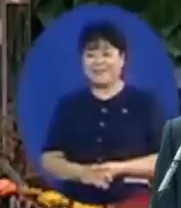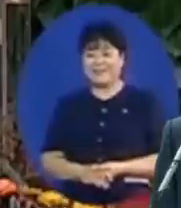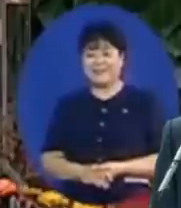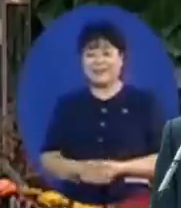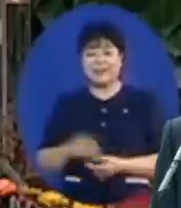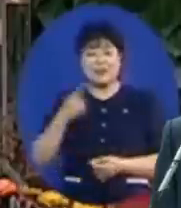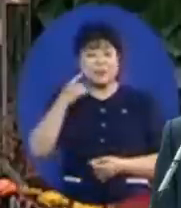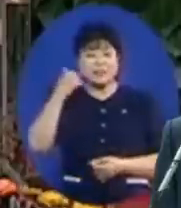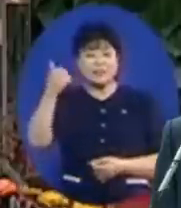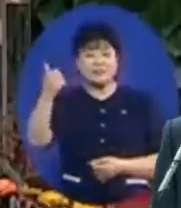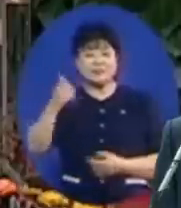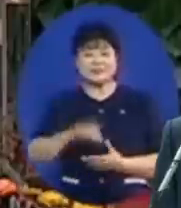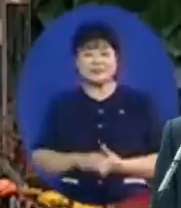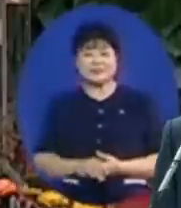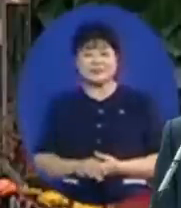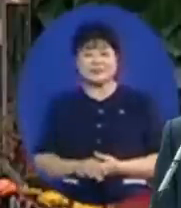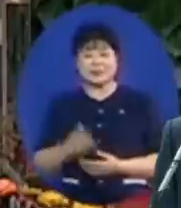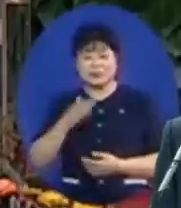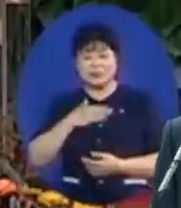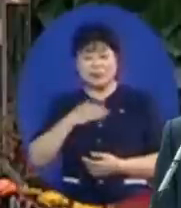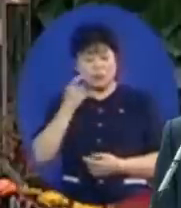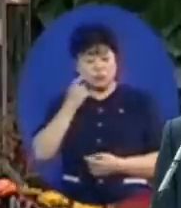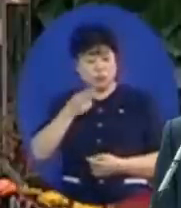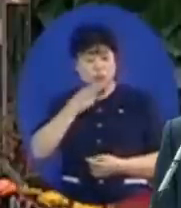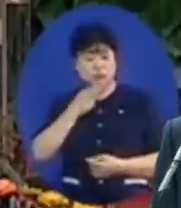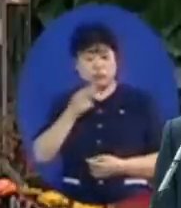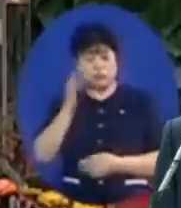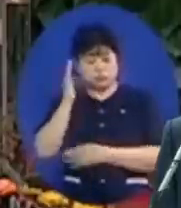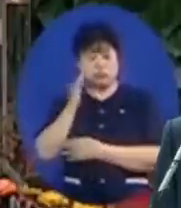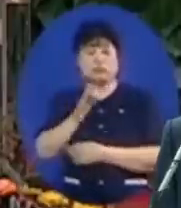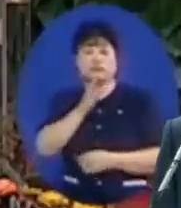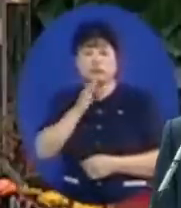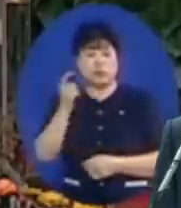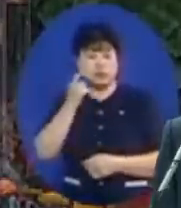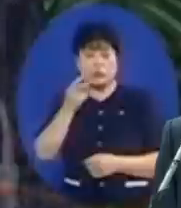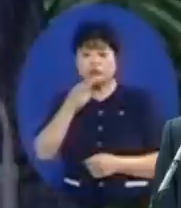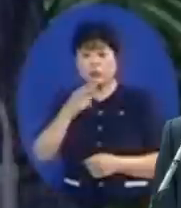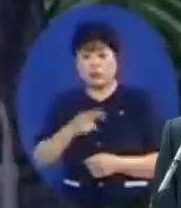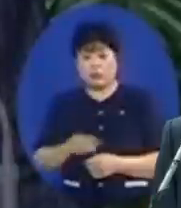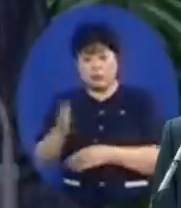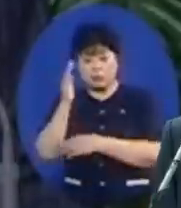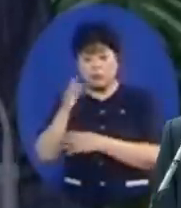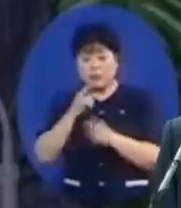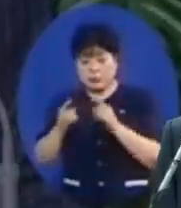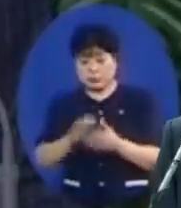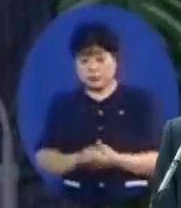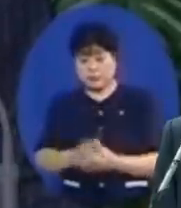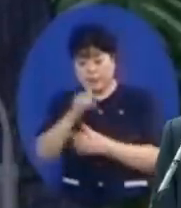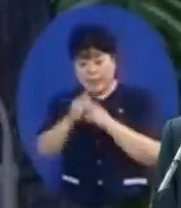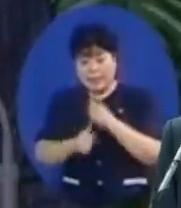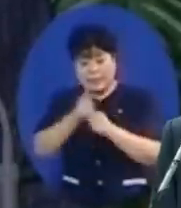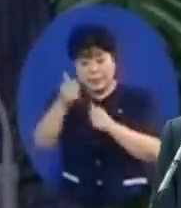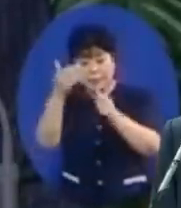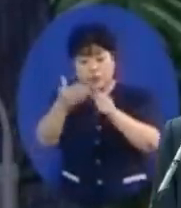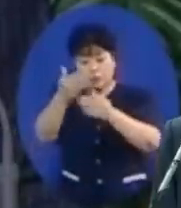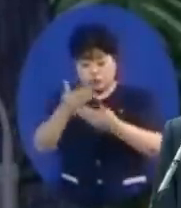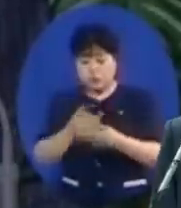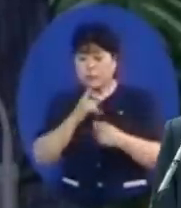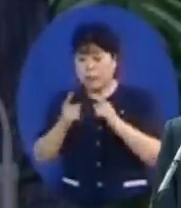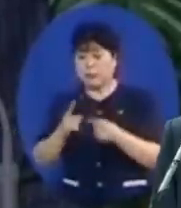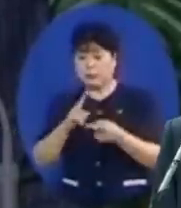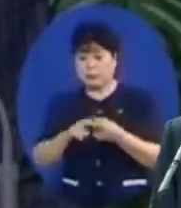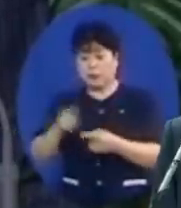그래서 아니 내가 거짓말로 설교할 테겠습니까? 오늘 설교한 말씀은 하나님이 주신